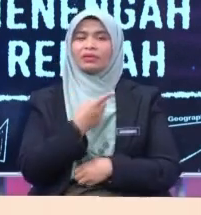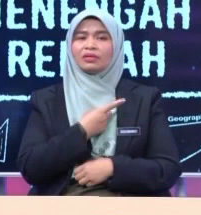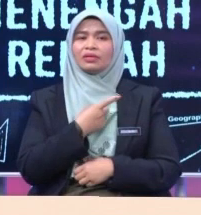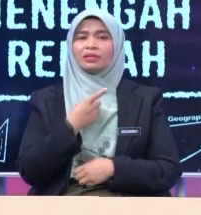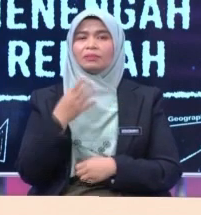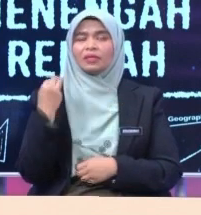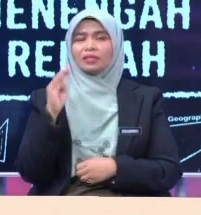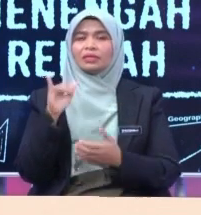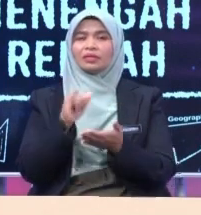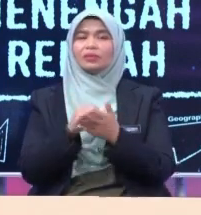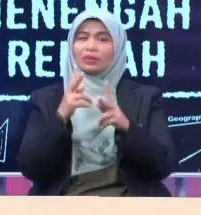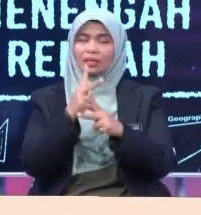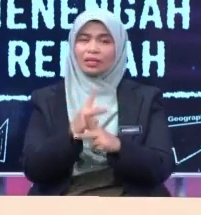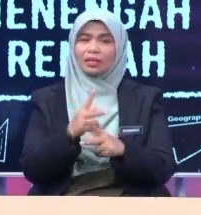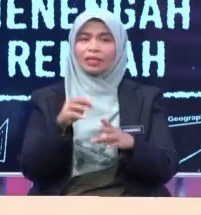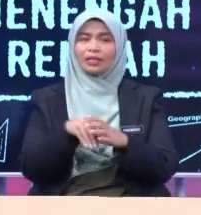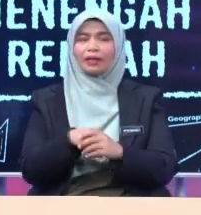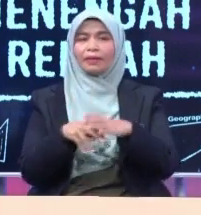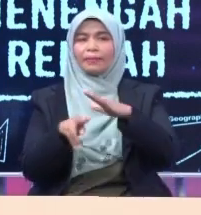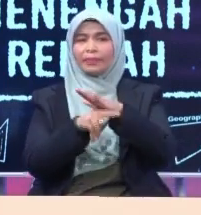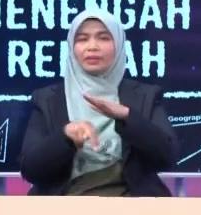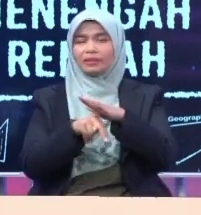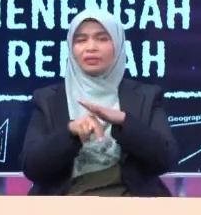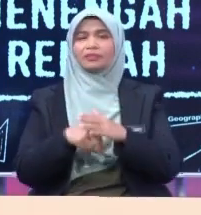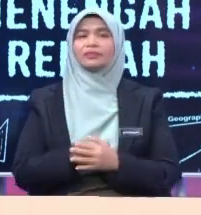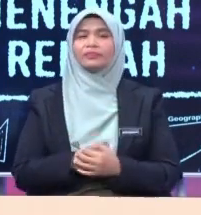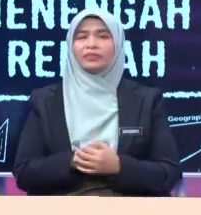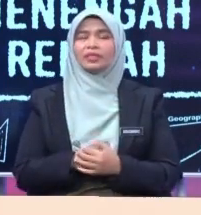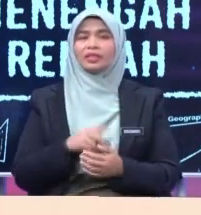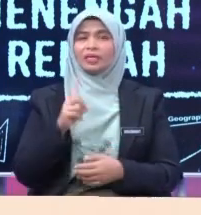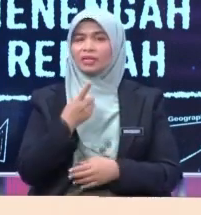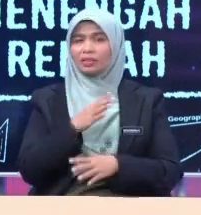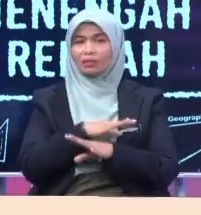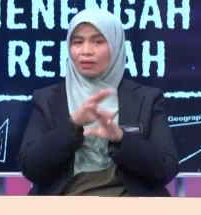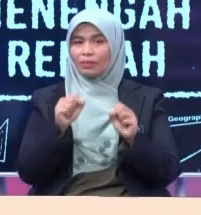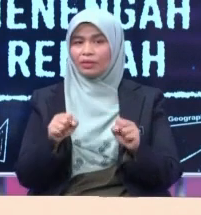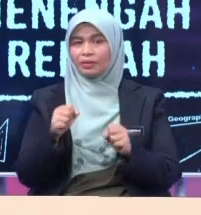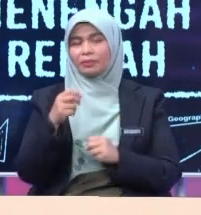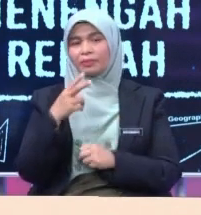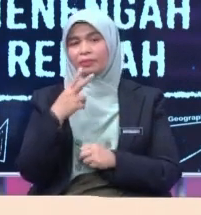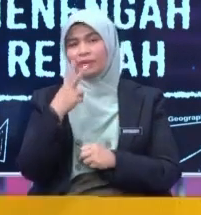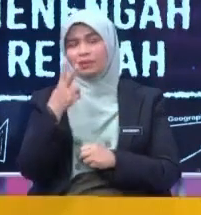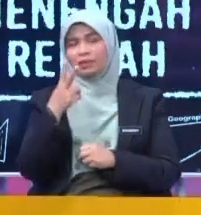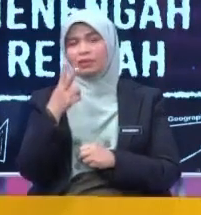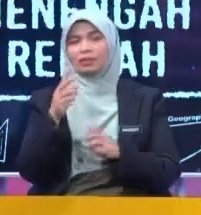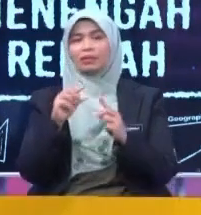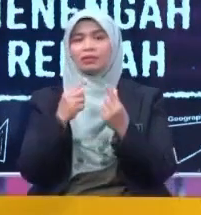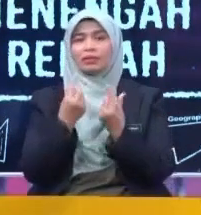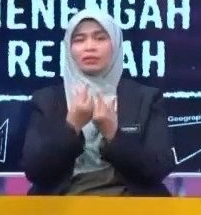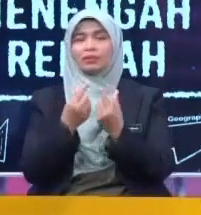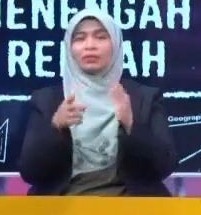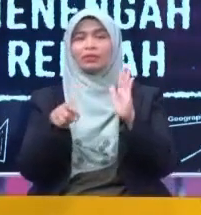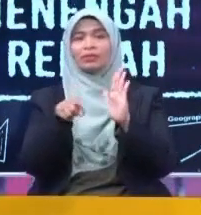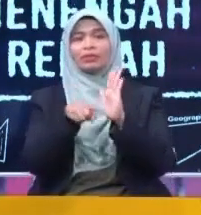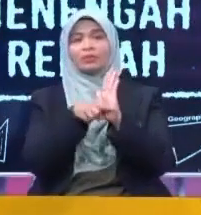neraka, mereka kekal di dalamnya. Walaupun Allah menerangkan sebegini, kita tidak boleh memandang negatif kepada golongan-golongan ini kerana kita tidak